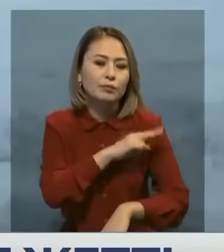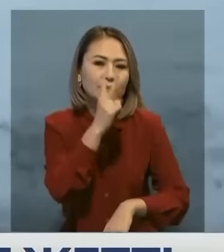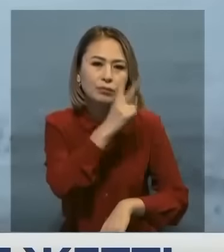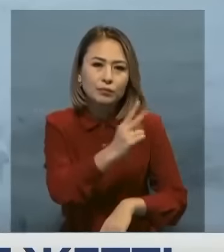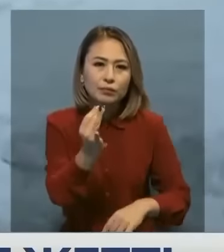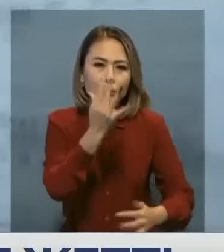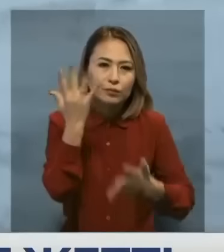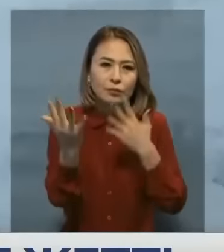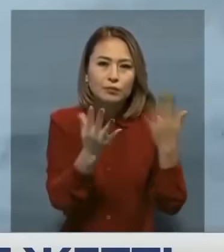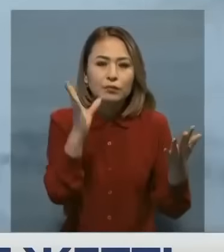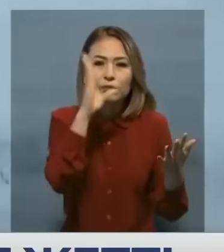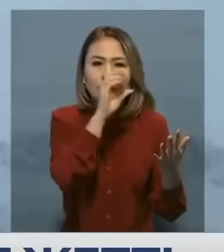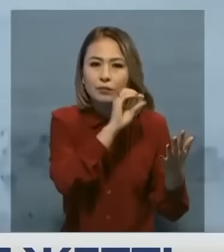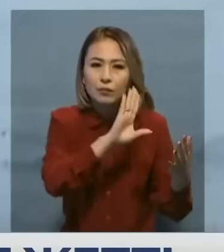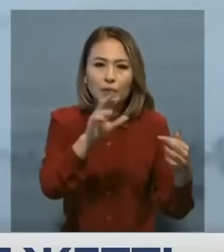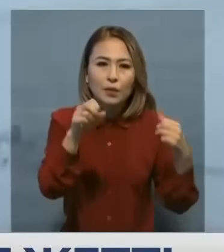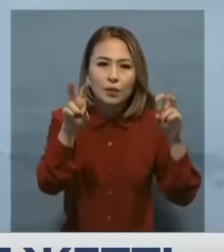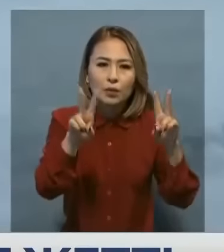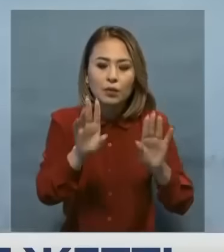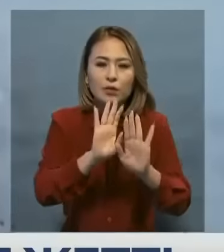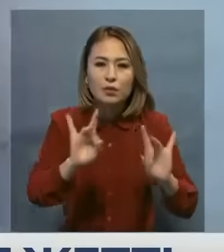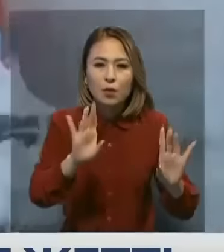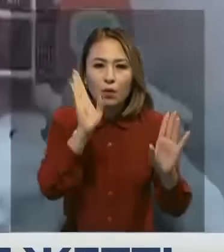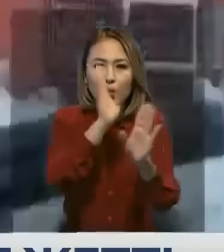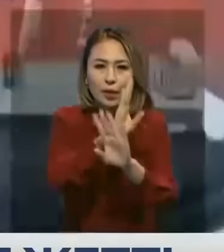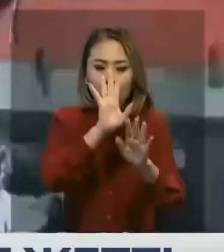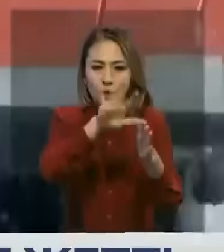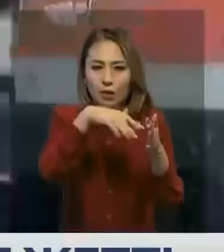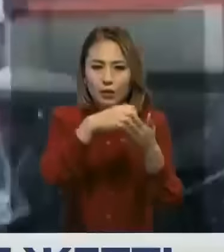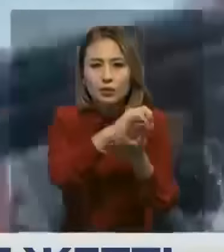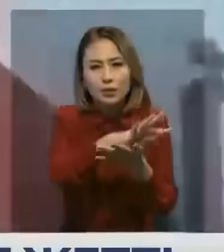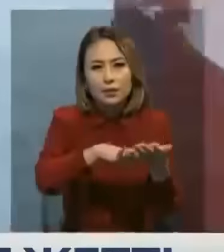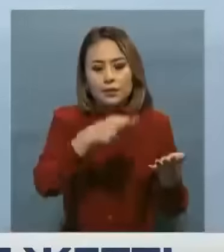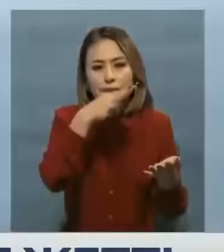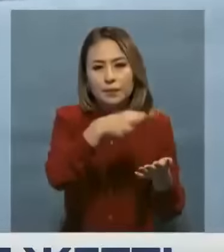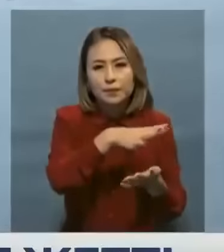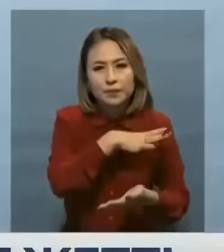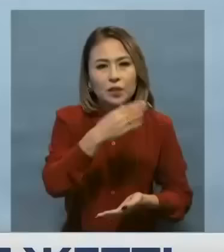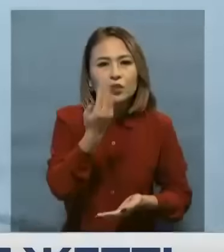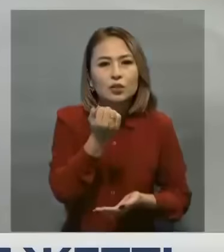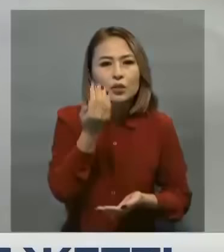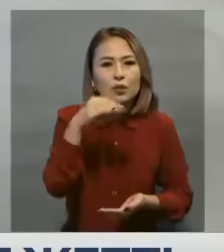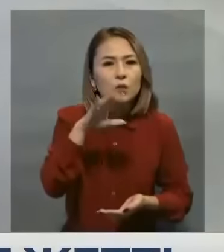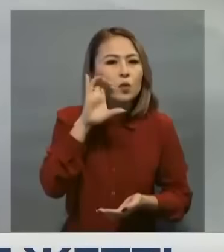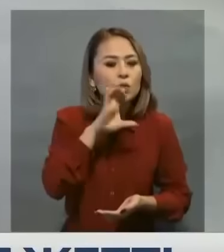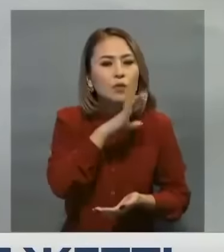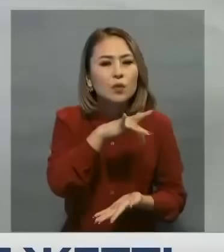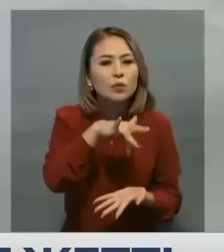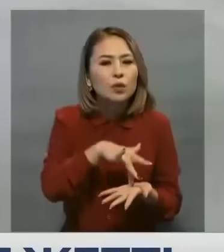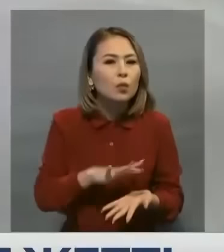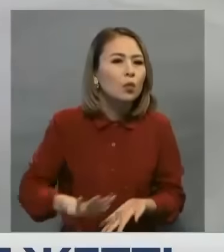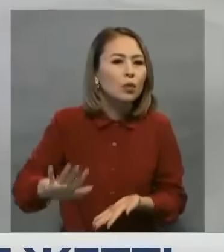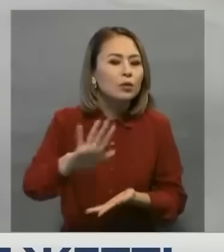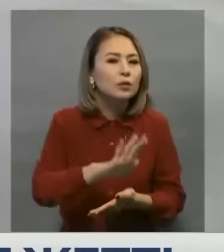қызмет өкілдері күреп үлгере алмай жатыр. Мамандар қолайсыз ауа райы әлде жалғасады деп ескертті. Штаттың солтүстік